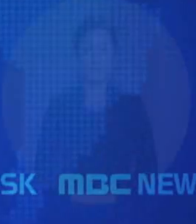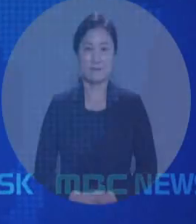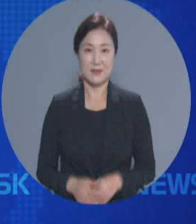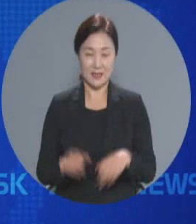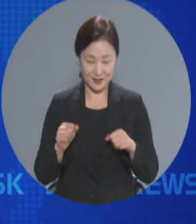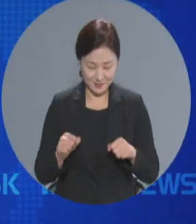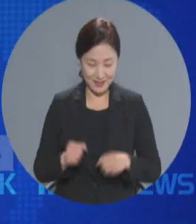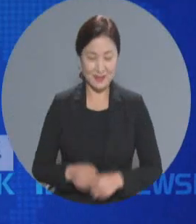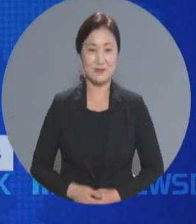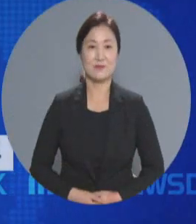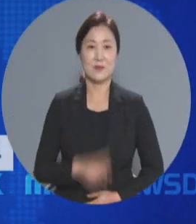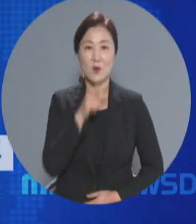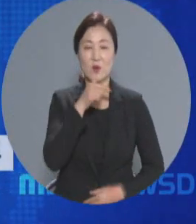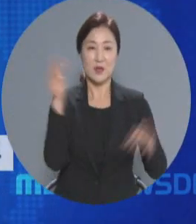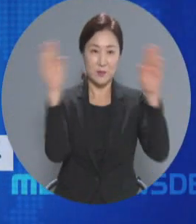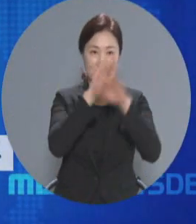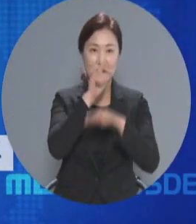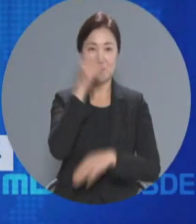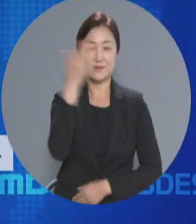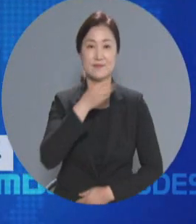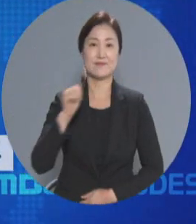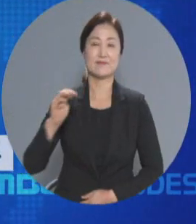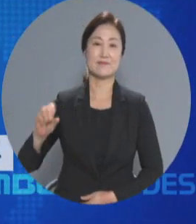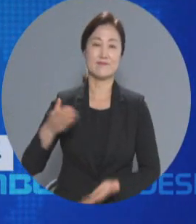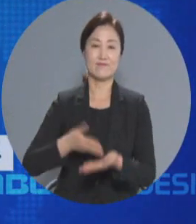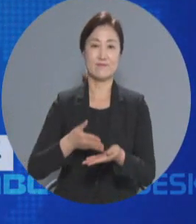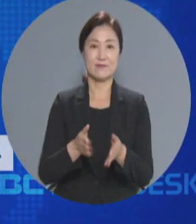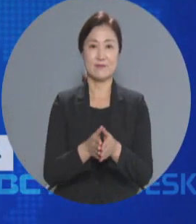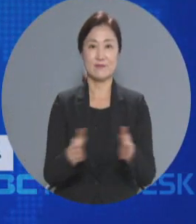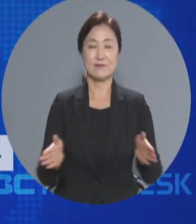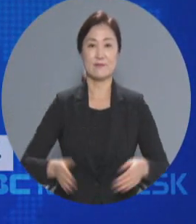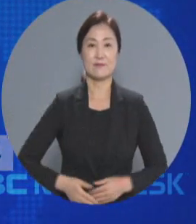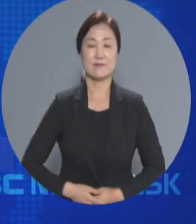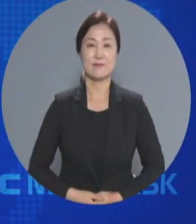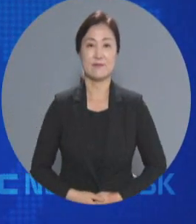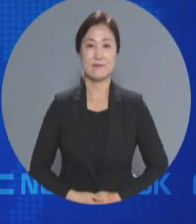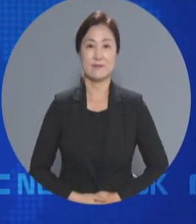여러분 안녕하십니까? 월요일 밤 여수 MBC 뉴스데스크입니다.